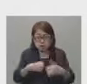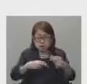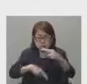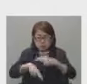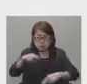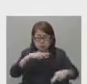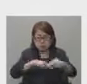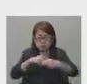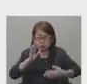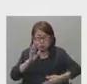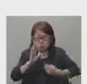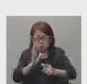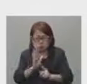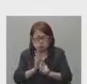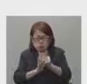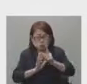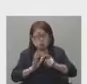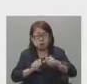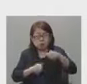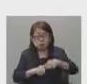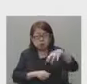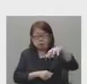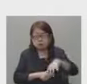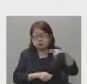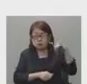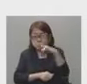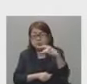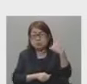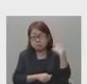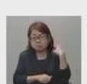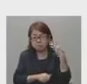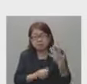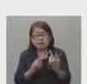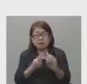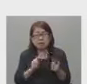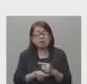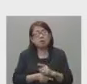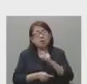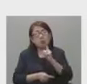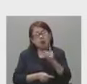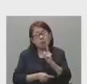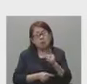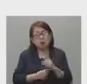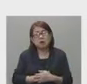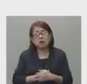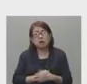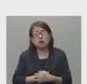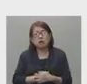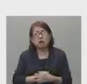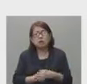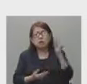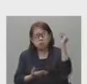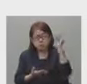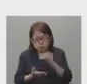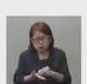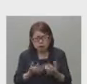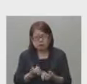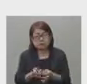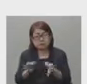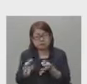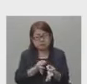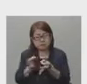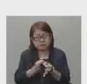ล่าปรากฏว่าก็ไปโพสต์ด่าประชาชนกูว่าเพจคุณม่วนมากนะตามที่ชี้แจงสิเพ